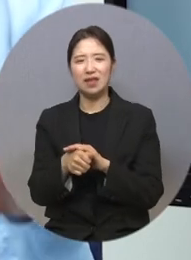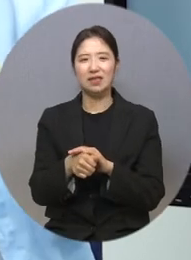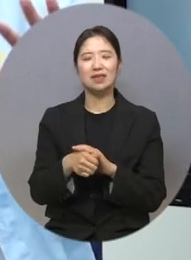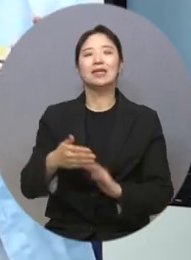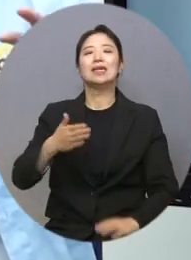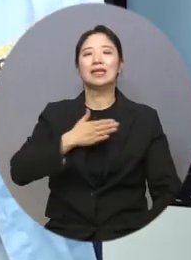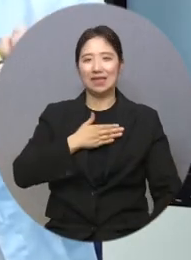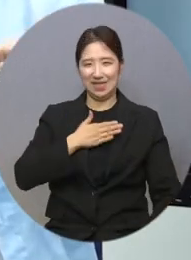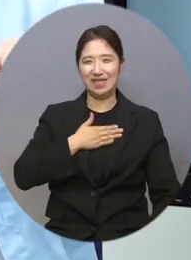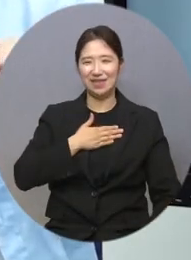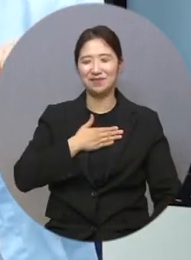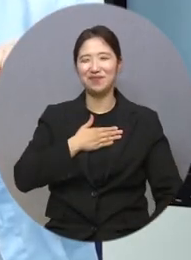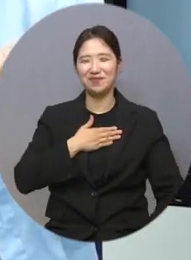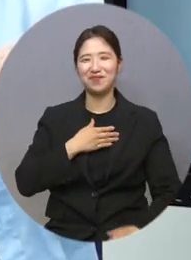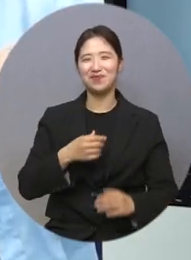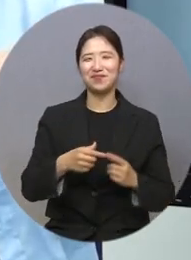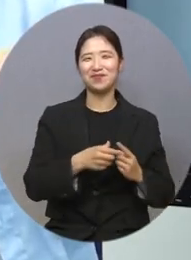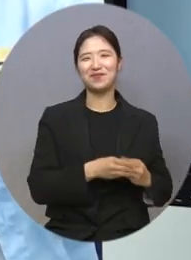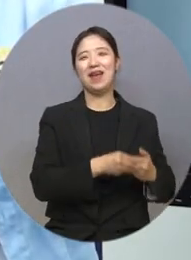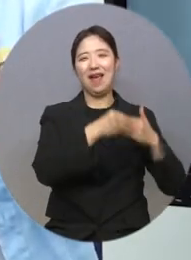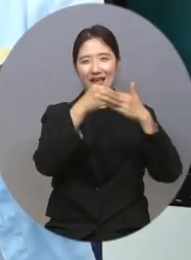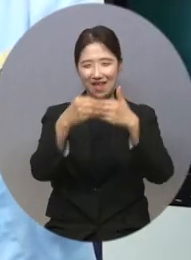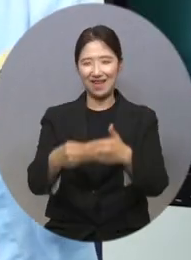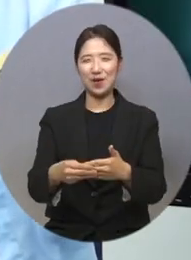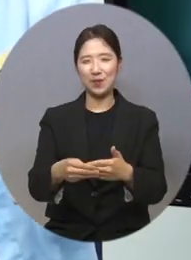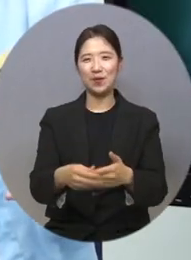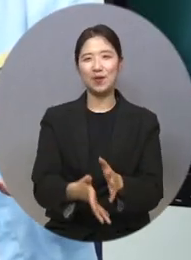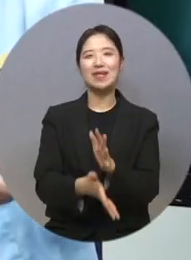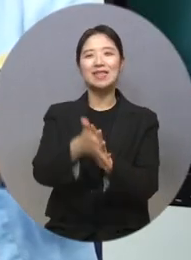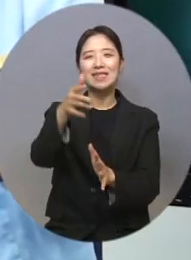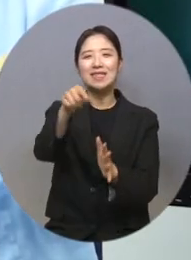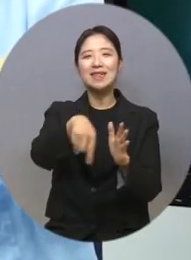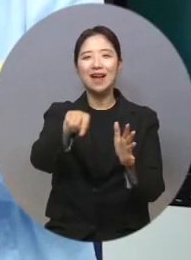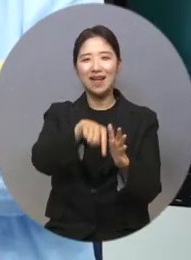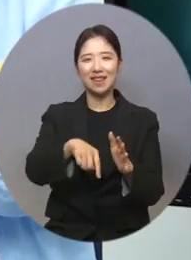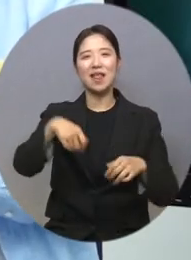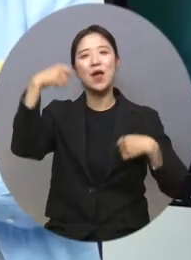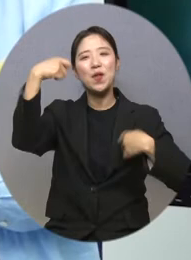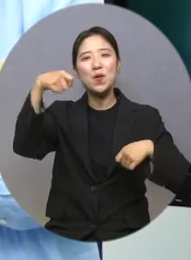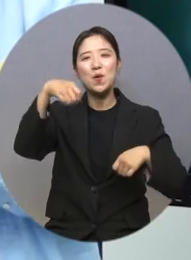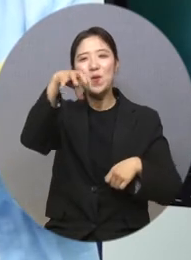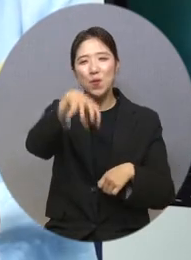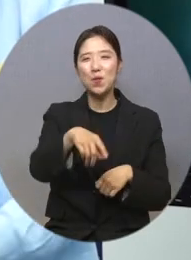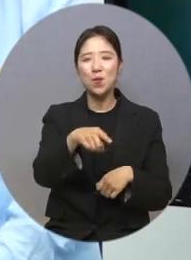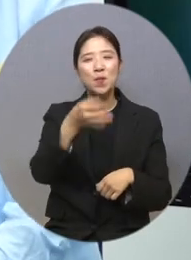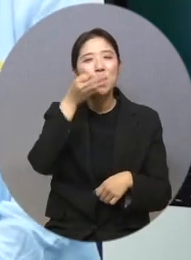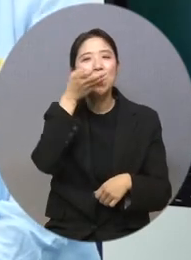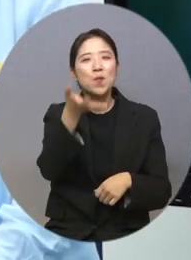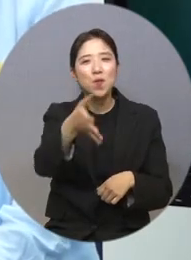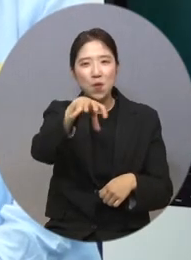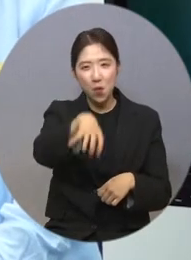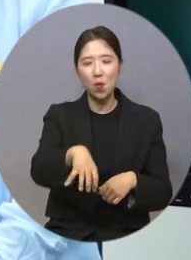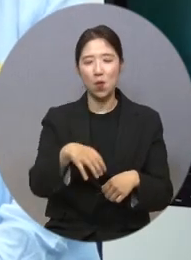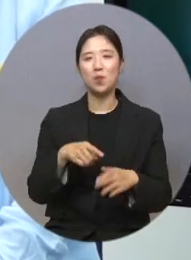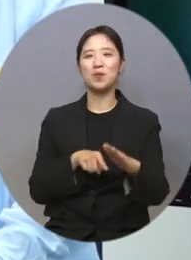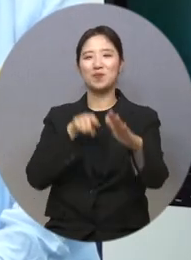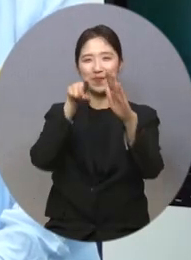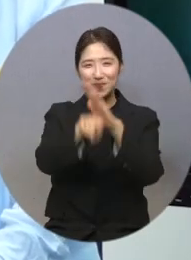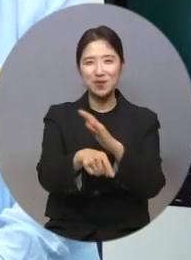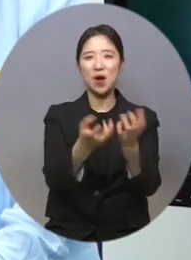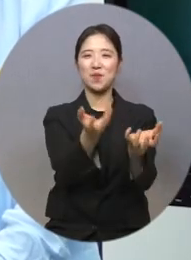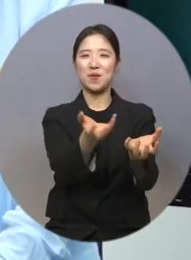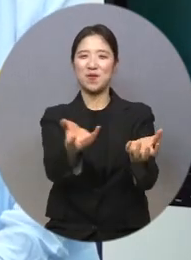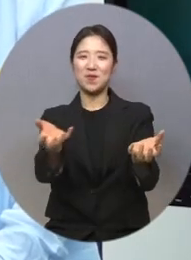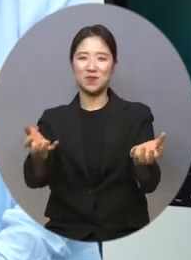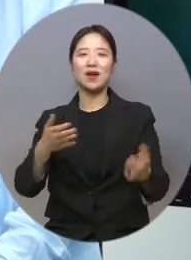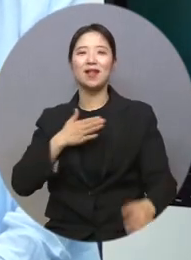저를 데리고 이제 어떤 그런 시내에 쇼케이스가 있는 데를 그걸 진열을 하는데 영업을 나갔어요. 그래서 영업을